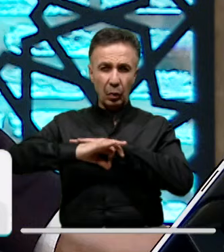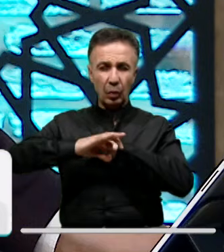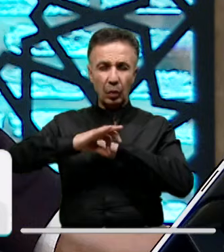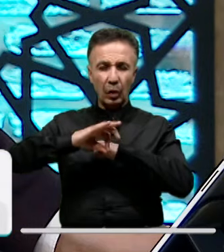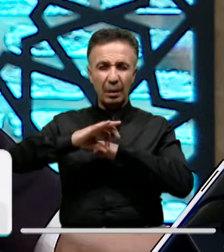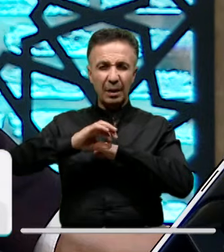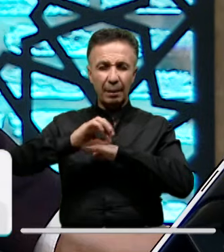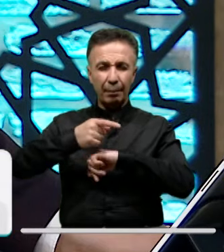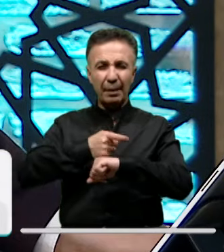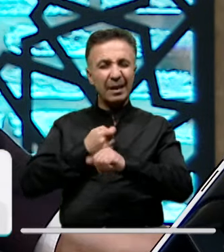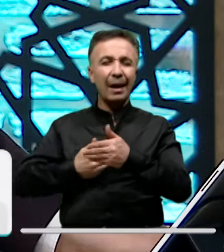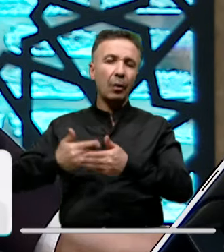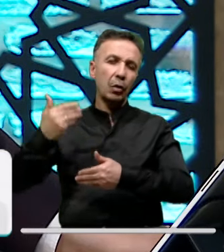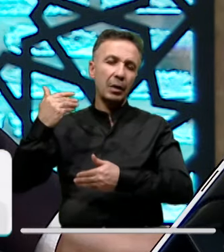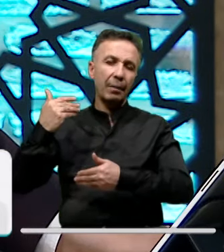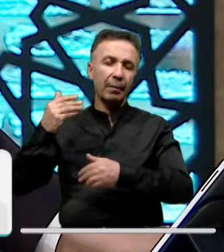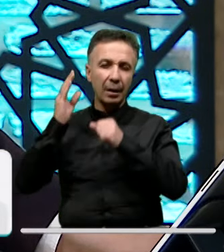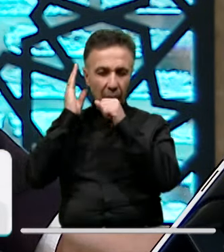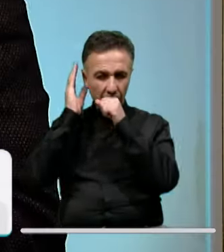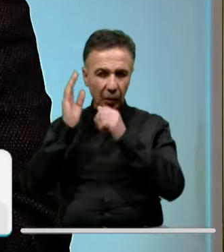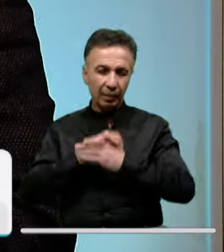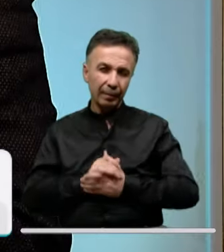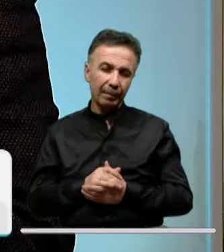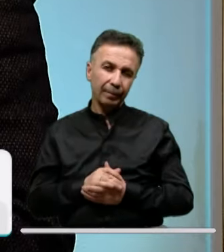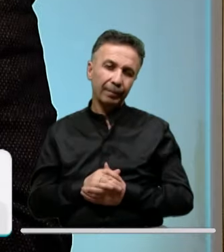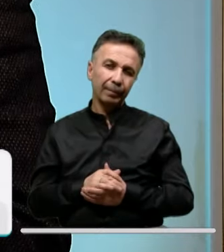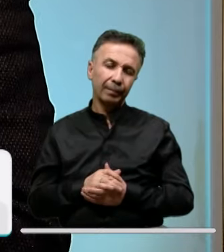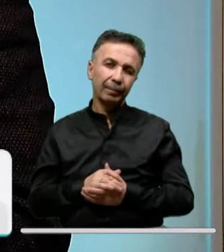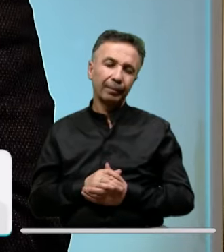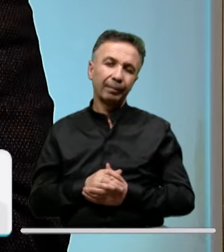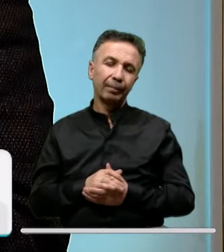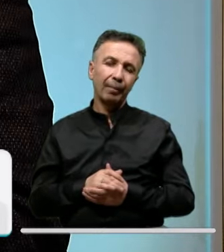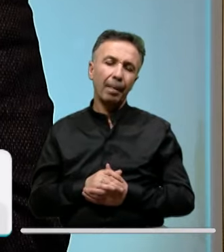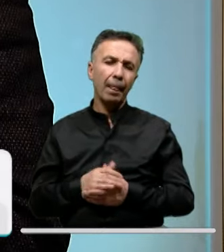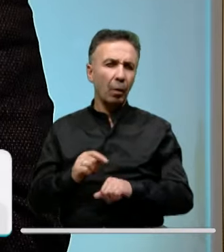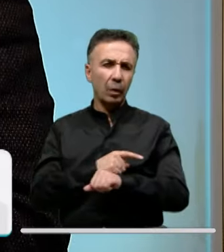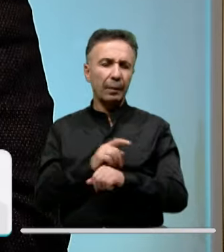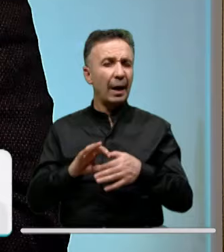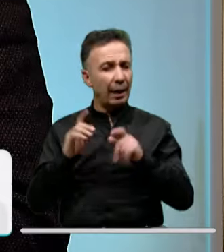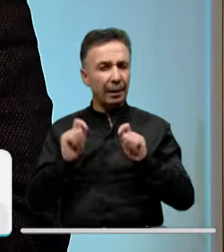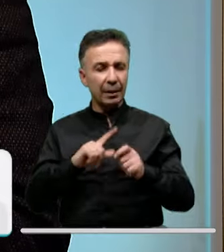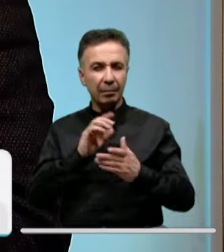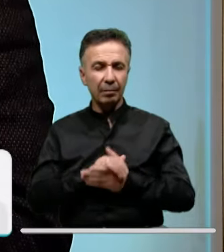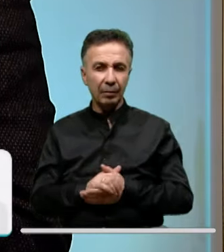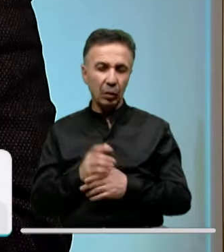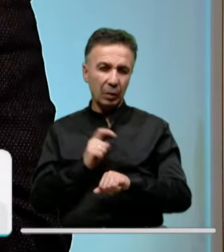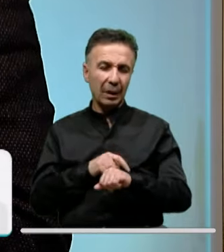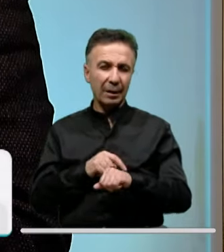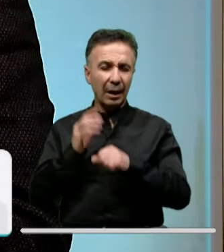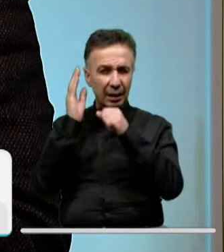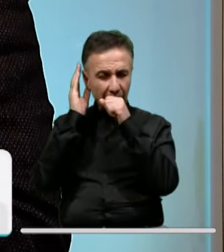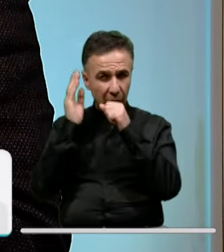öncedir. Yani güneş doğma vaktinden bir saat öncedir. O zaman ne yapılacak? Zaten o saatte ezan